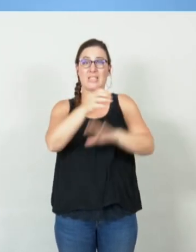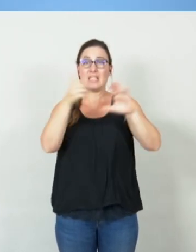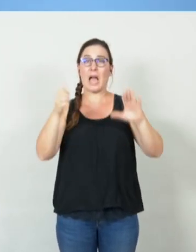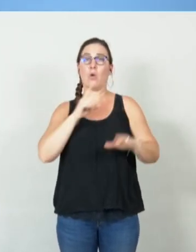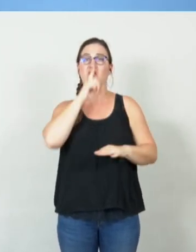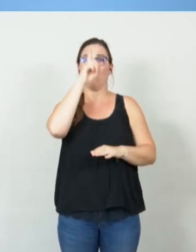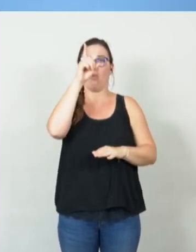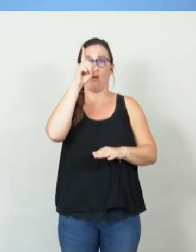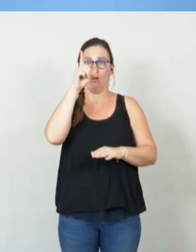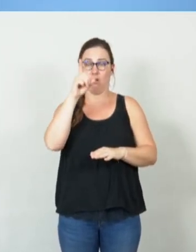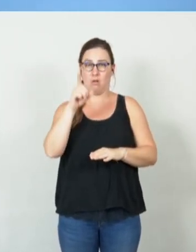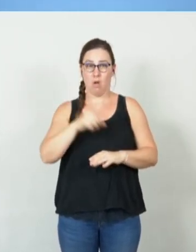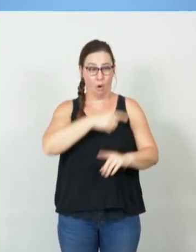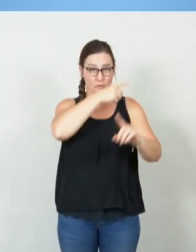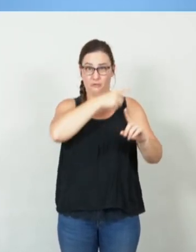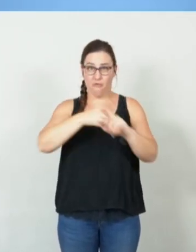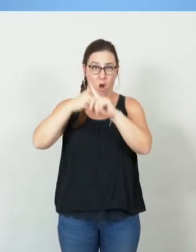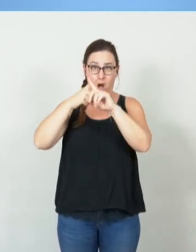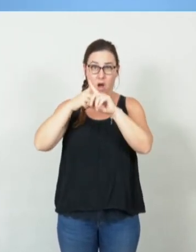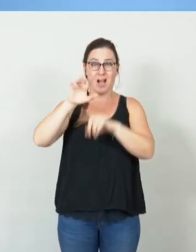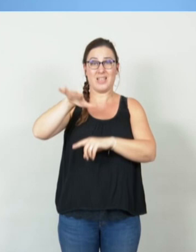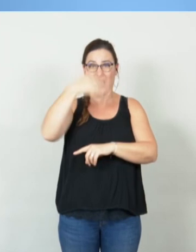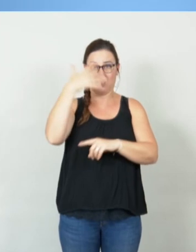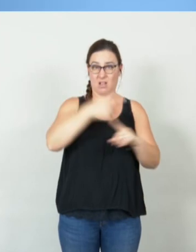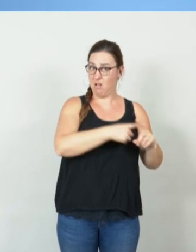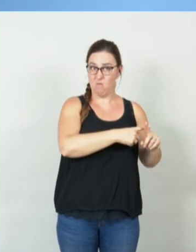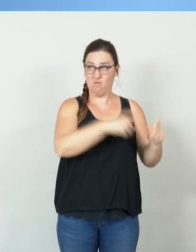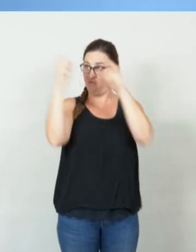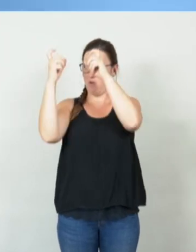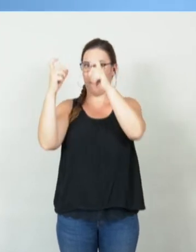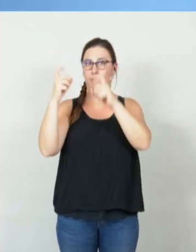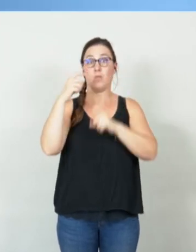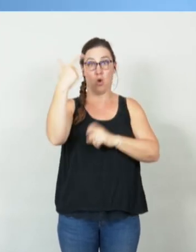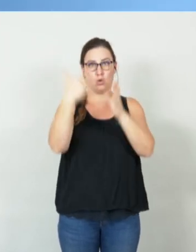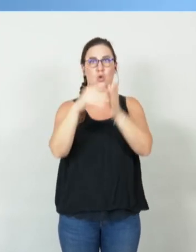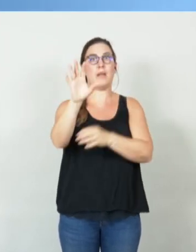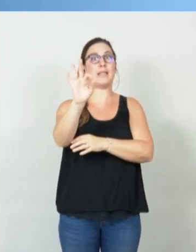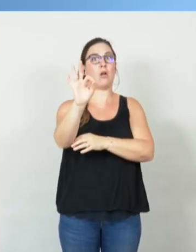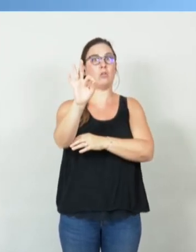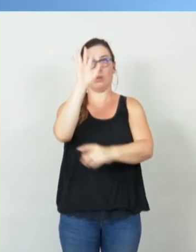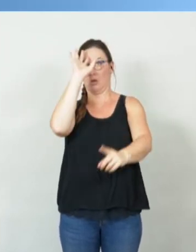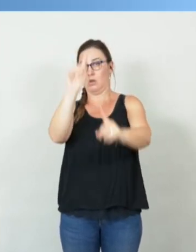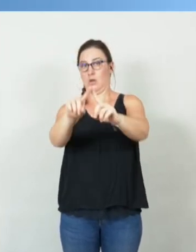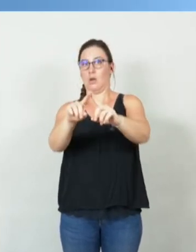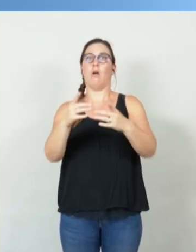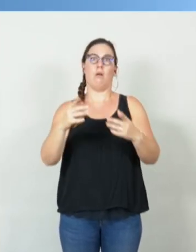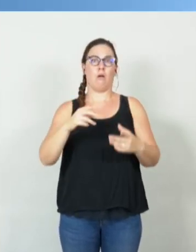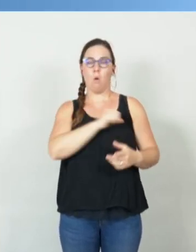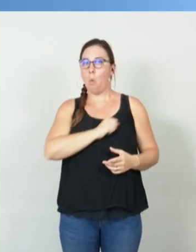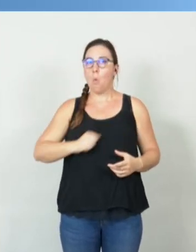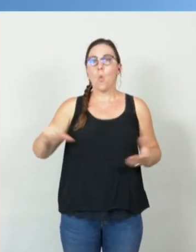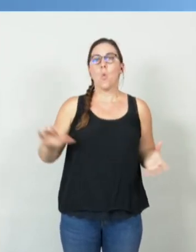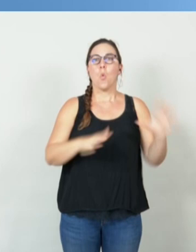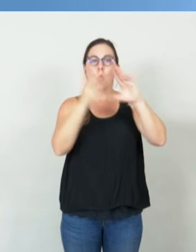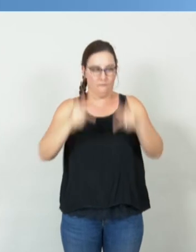46 23 fois 15 fois plus pardon en 2050 c'est une évolution majeure pour nos conditions